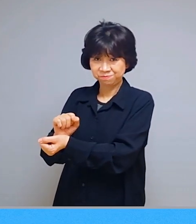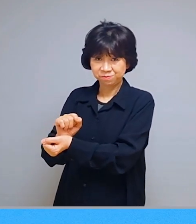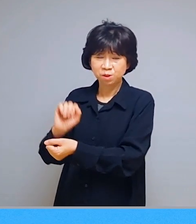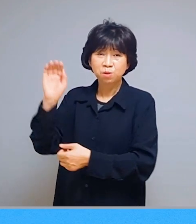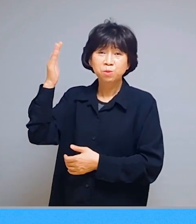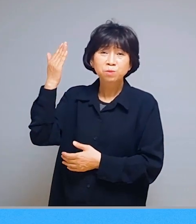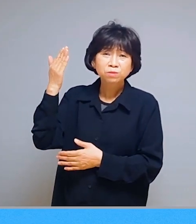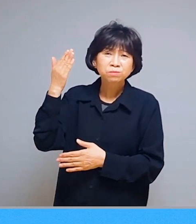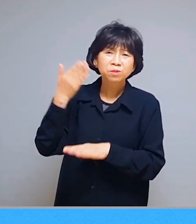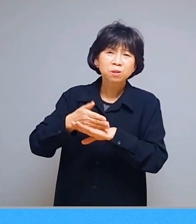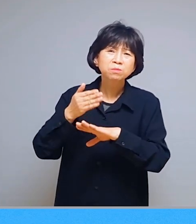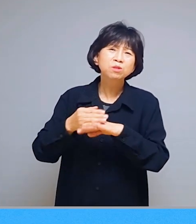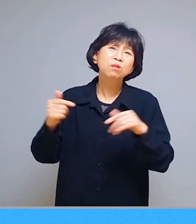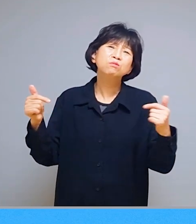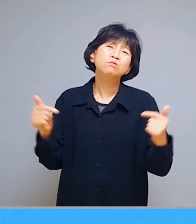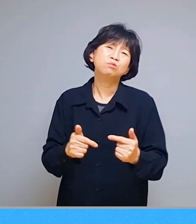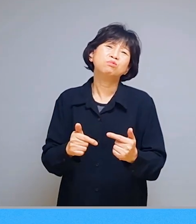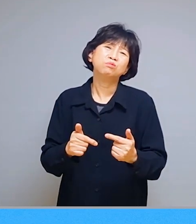요즘